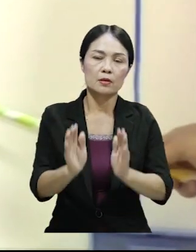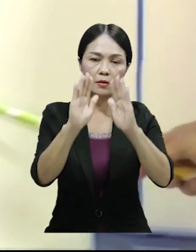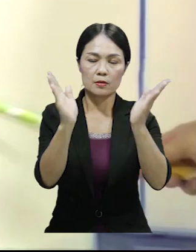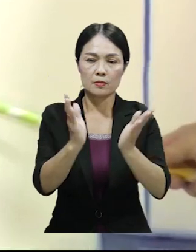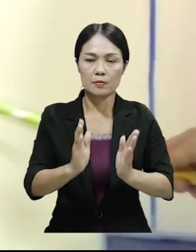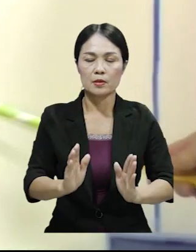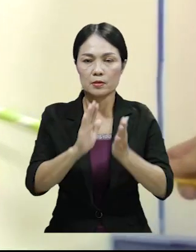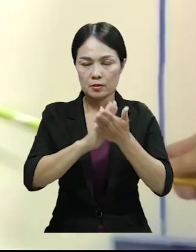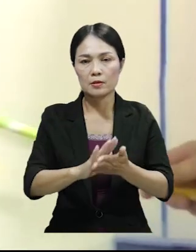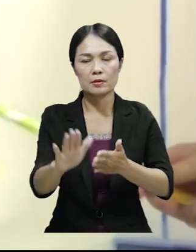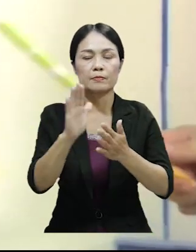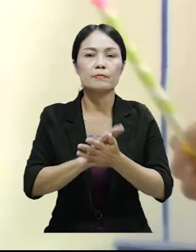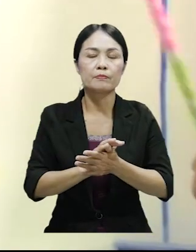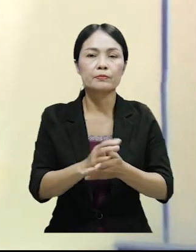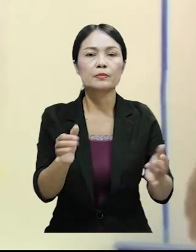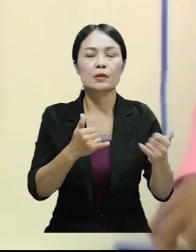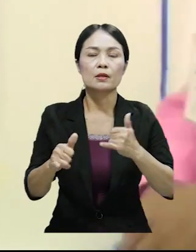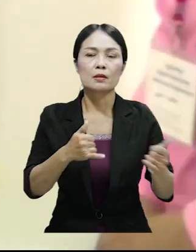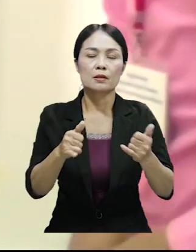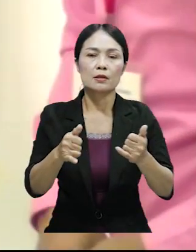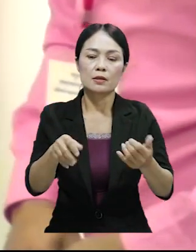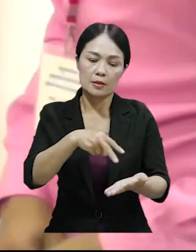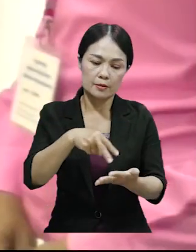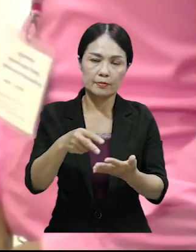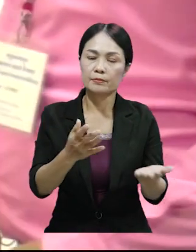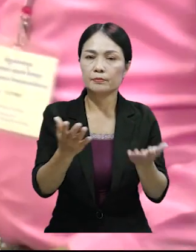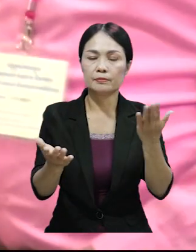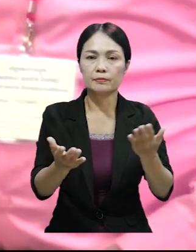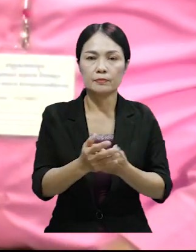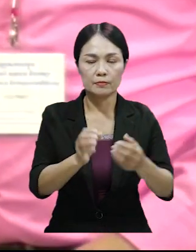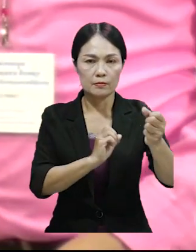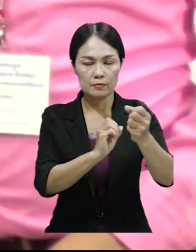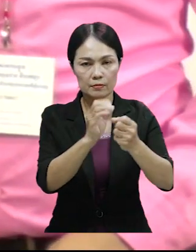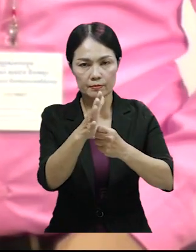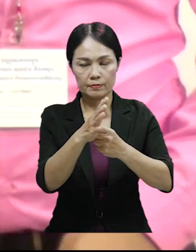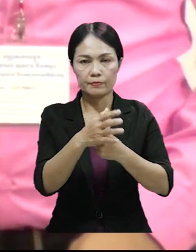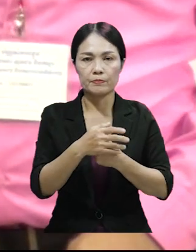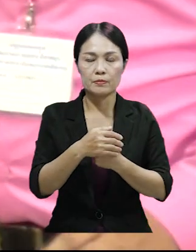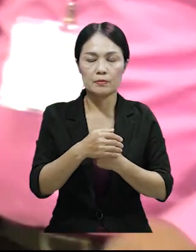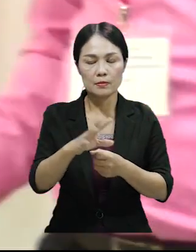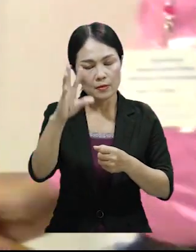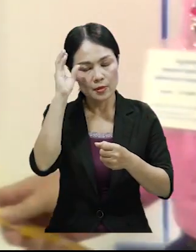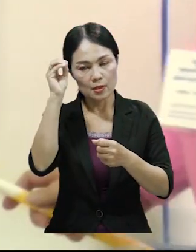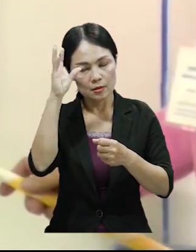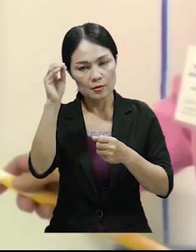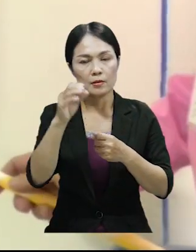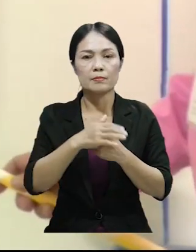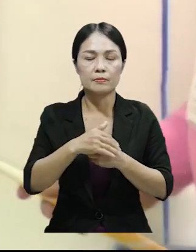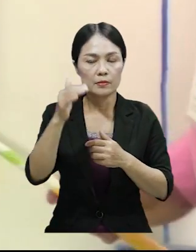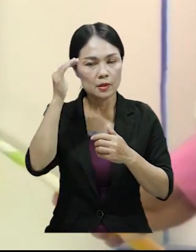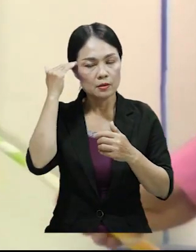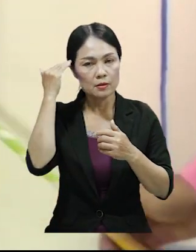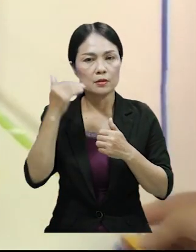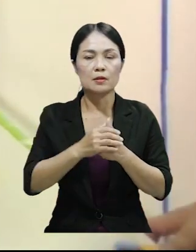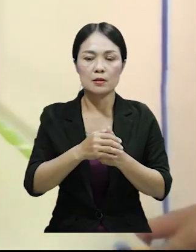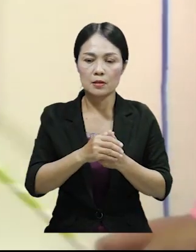នបាទហើយនៅពេលដែលលេងរាំហ្នឹងគឺយ៉ាងម៉េចណាចាប់ដើមឡើងគឺថាបុរសអញ្ចឹងហ៎កូន